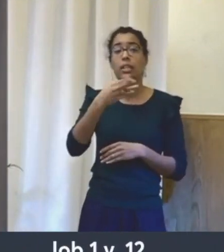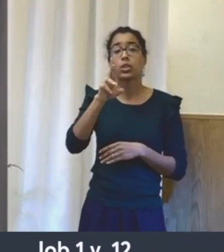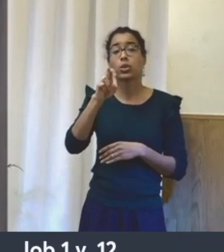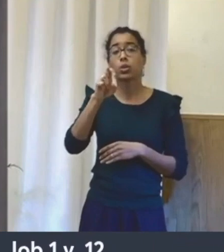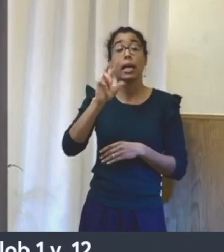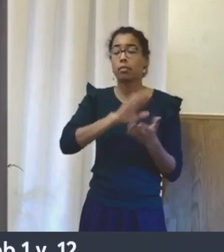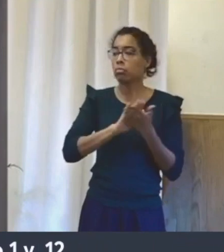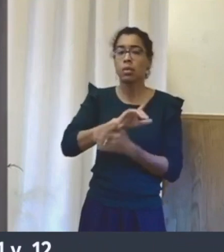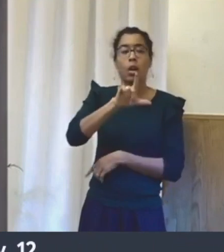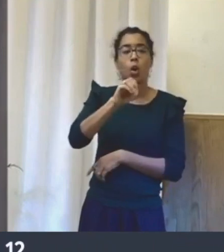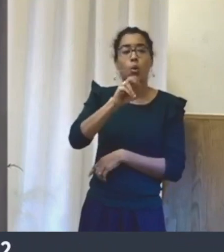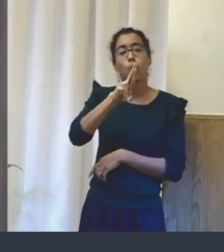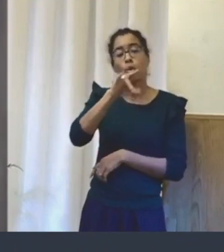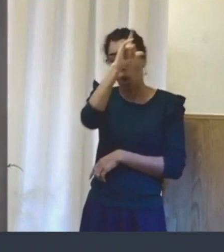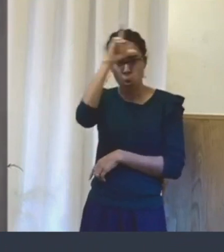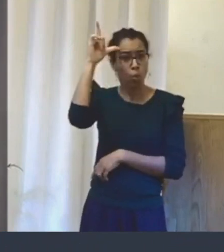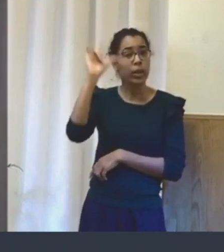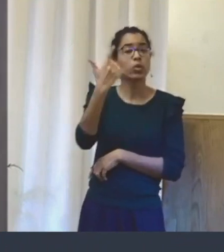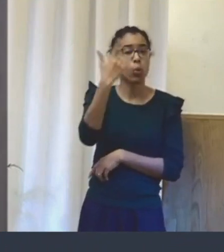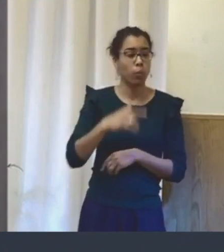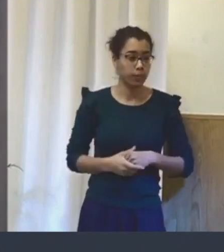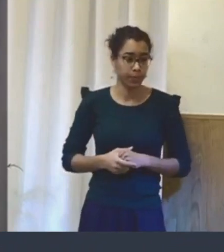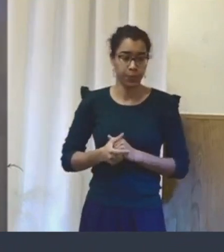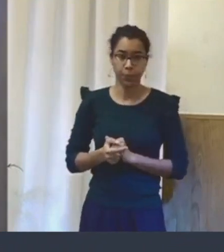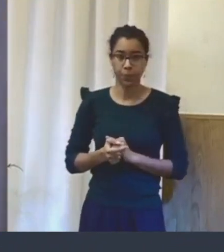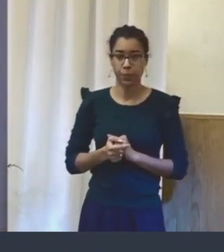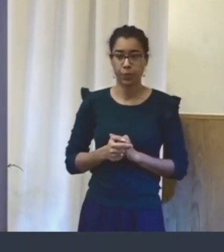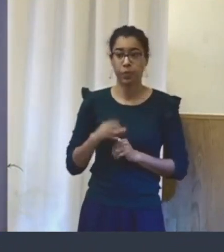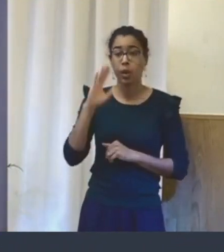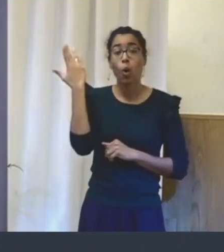Oui, second. Quelqu'un a une autre version de second?